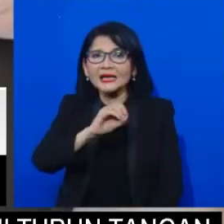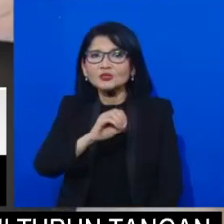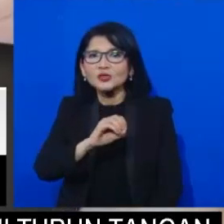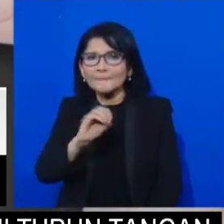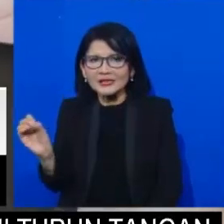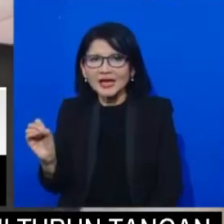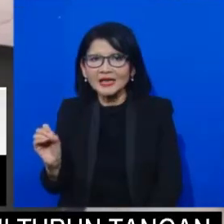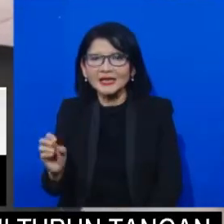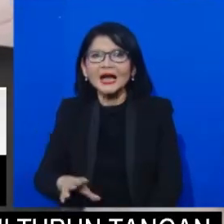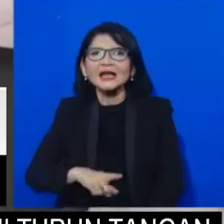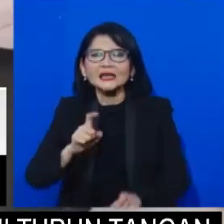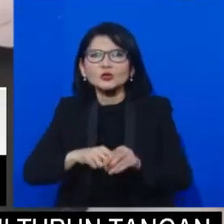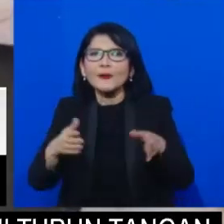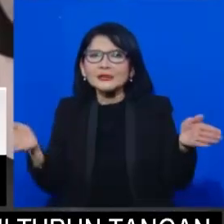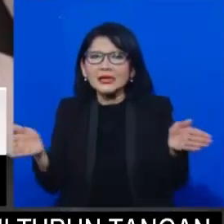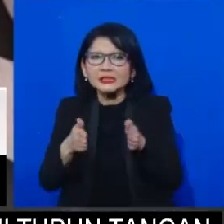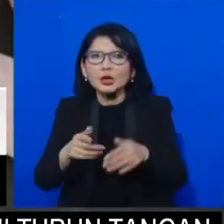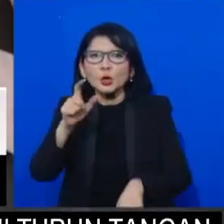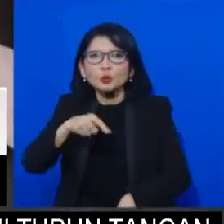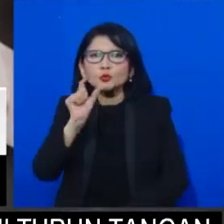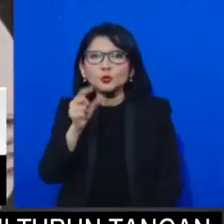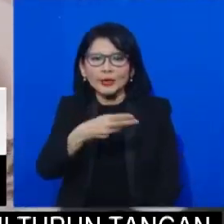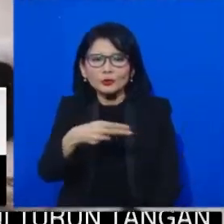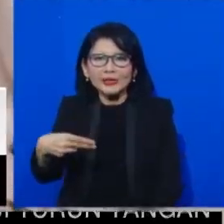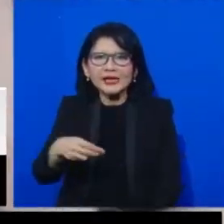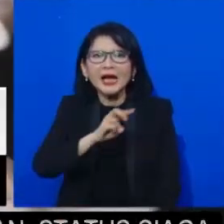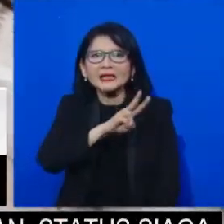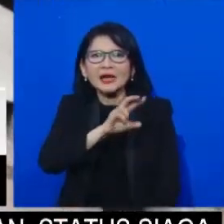besar dan motifnya. Sementara untuk pasar lokal dijual mulai Rp30.000 hingga Rp100.000.